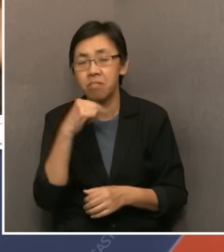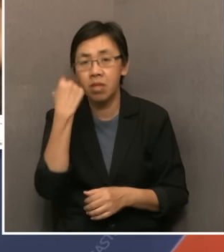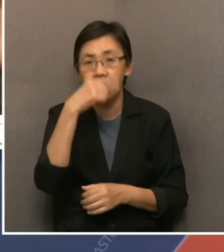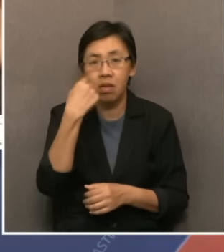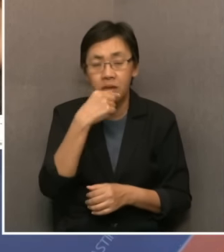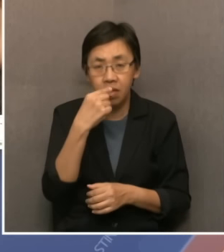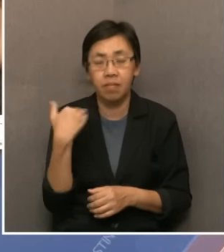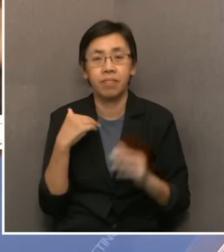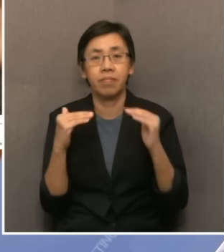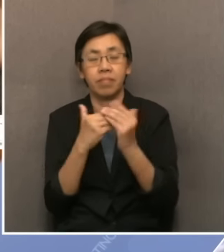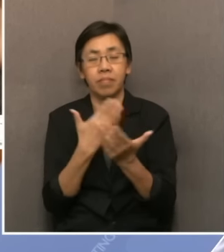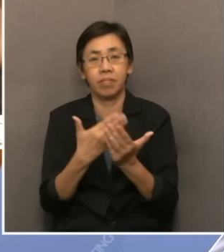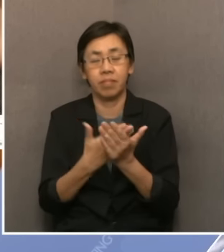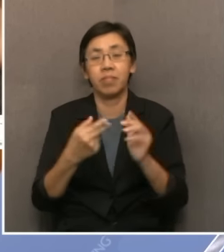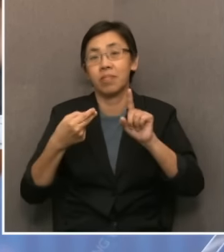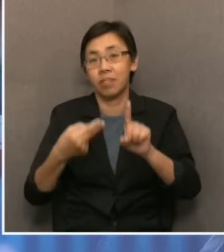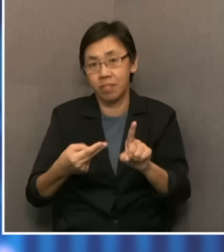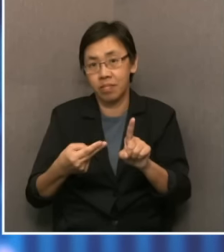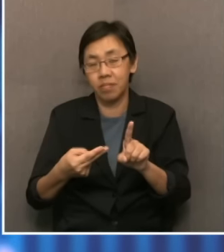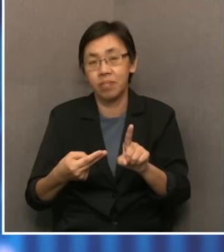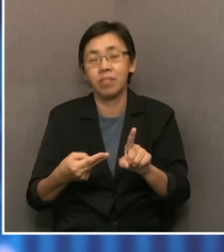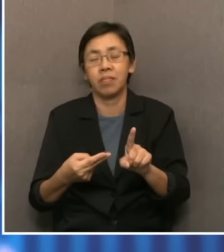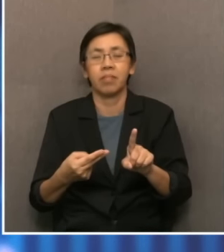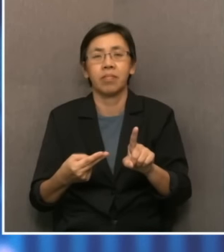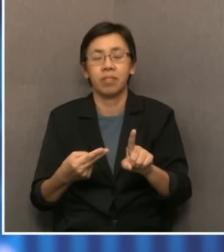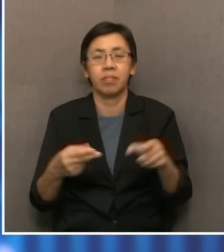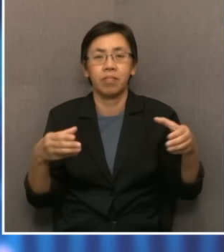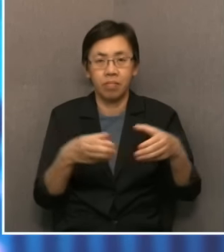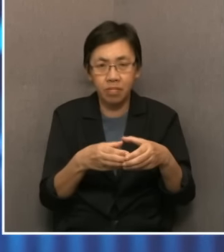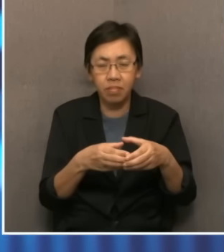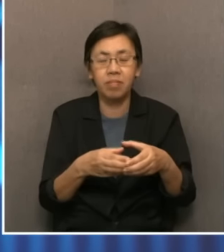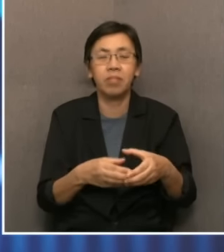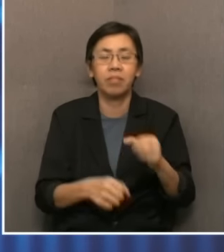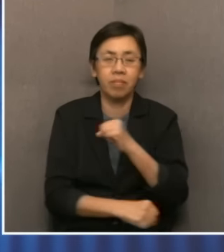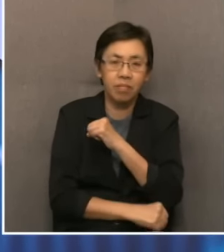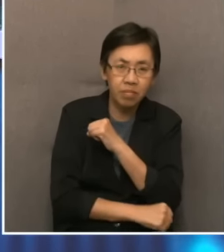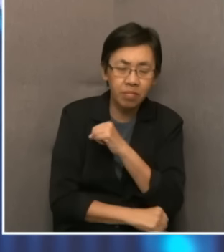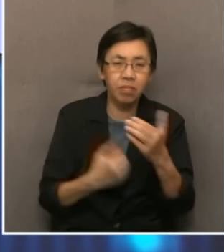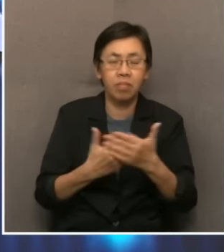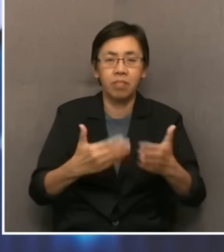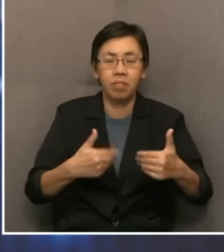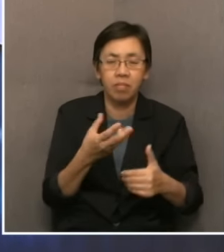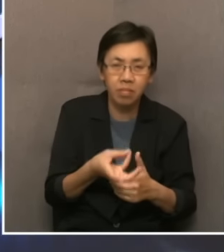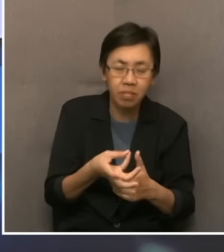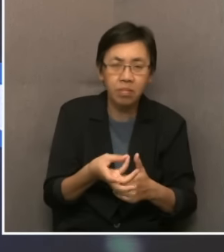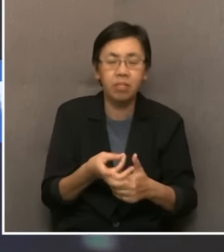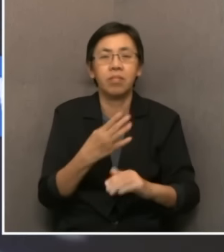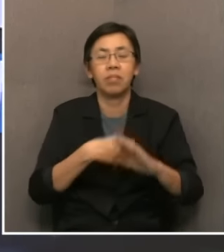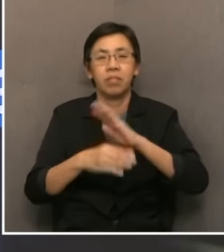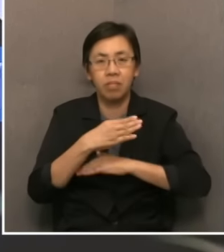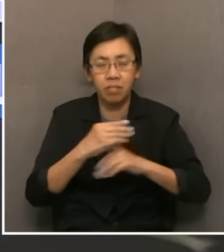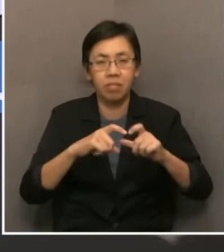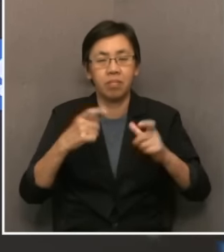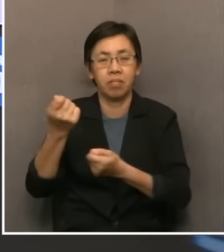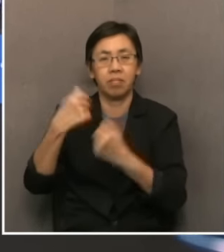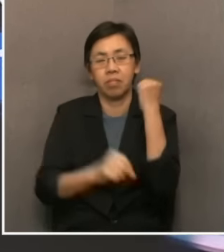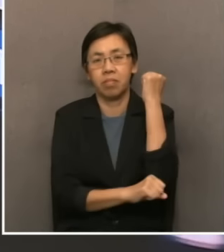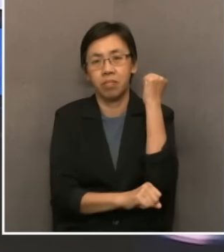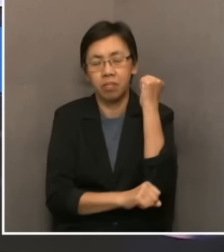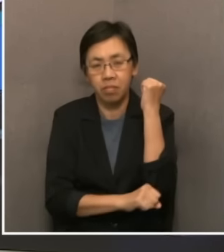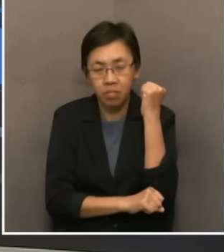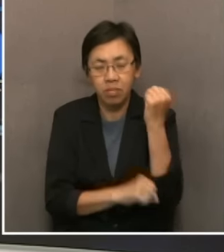มีสิทธิ์ได้รับเงิน 10,000 บาทในเฟสแรกซึ่งจะเป็นกลุ่มเปราะบางนั่นเองนะคะทั้งผู้ที่มีบัตรสวัสดิการแห่งรัฐหรือว่าผู้